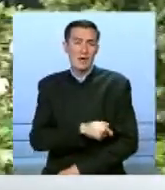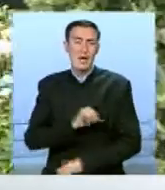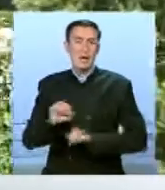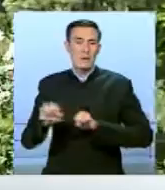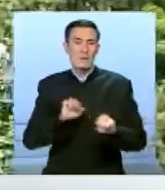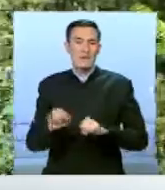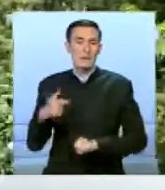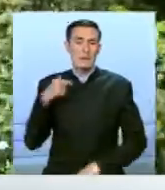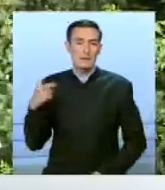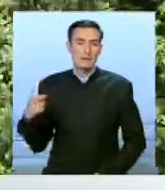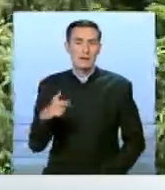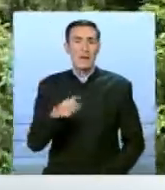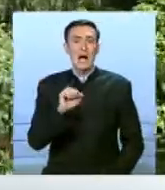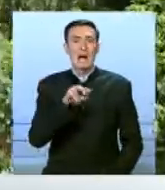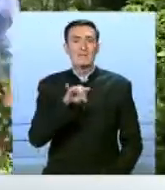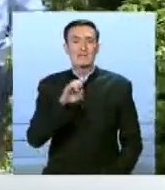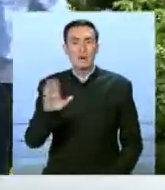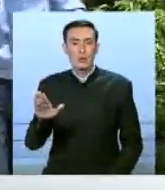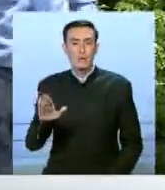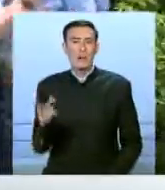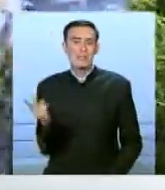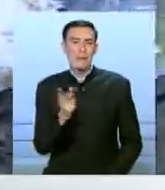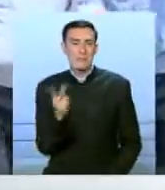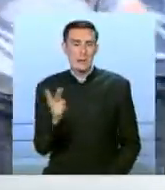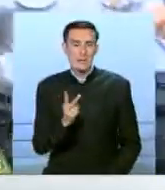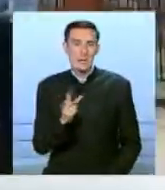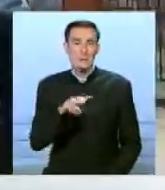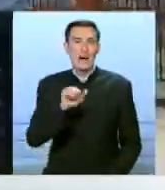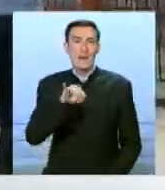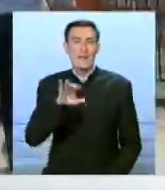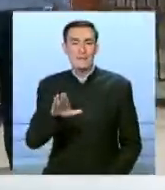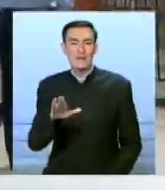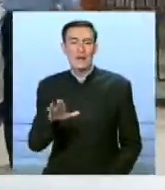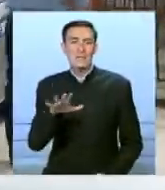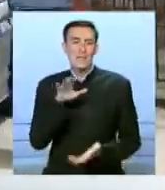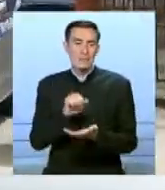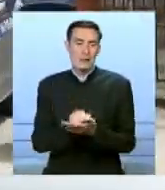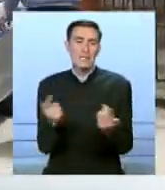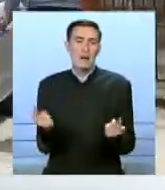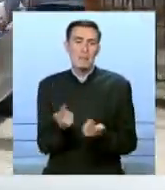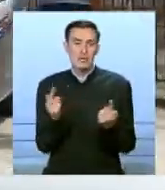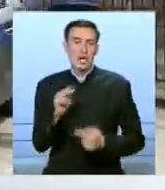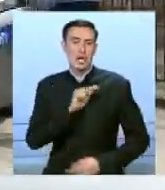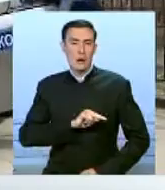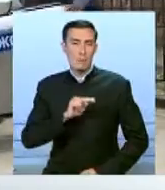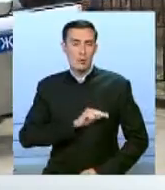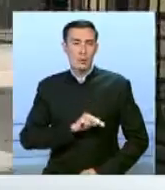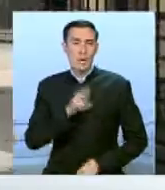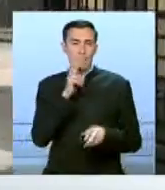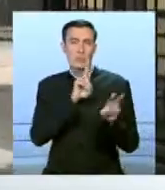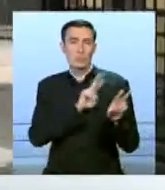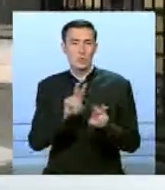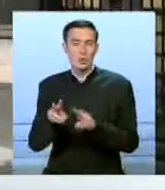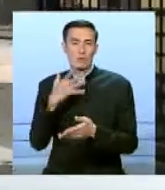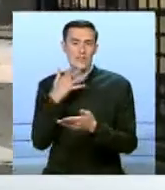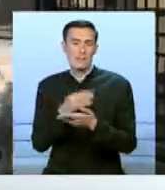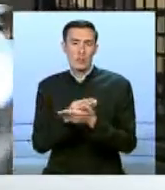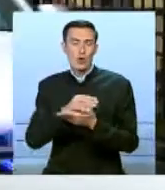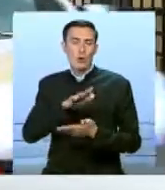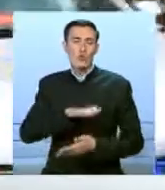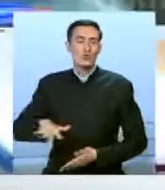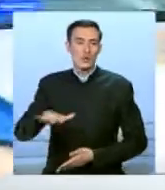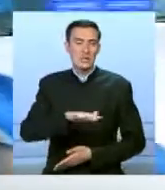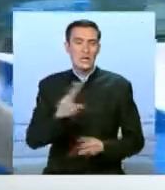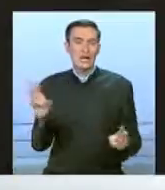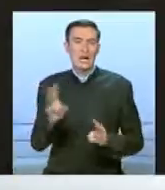роты лейтенант полиции Серикбек Алпысбеков с напарником Махсатом Алиевым занимались обыденной работой, патрулируя свой участок.